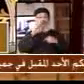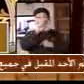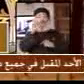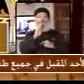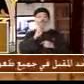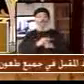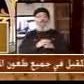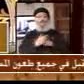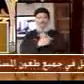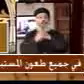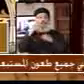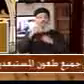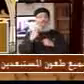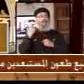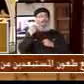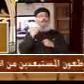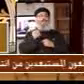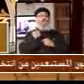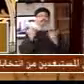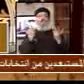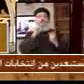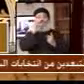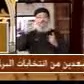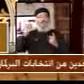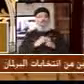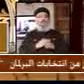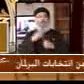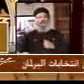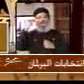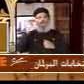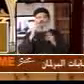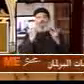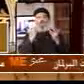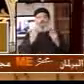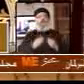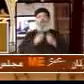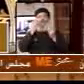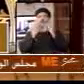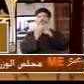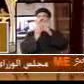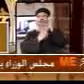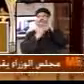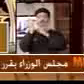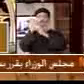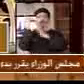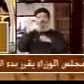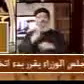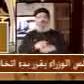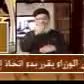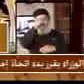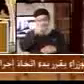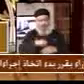يشغلك في الأسبوع ده، كم عندك؟ وفكر كده إيه اللي ممكن تحطه في إيد المسيح. لإلهنا